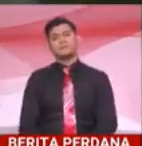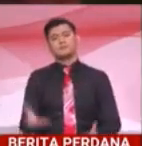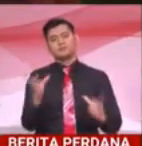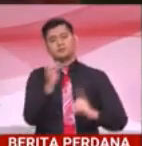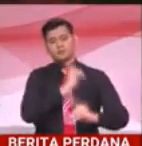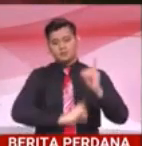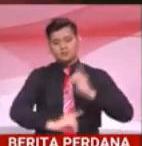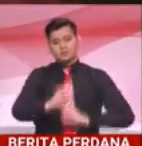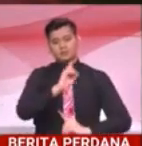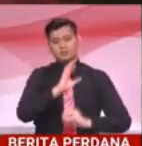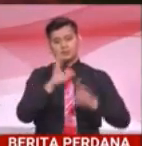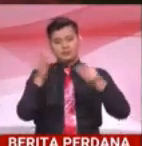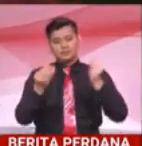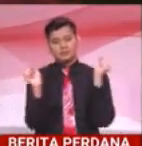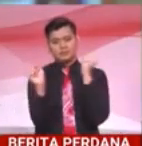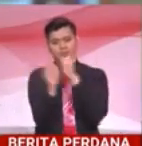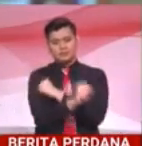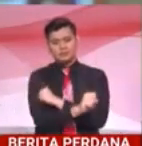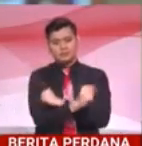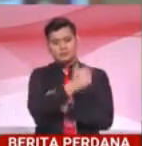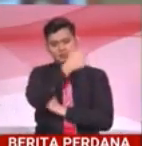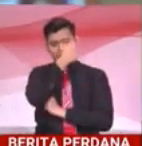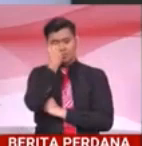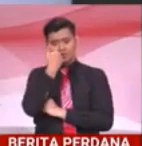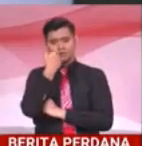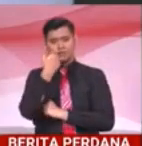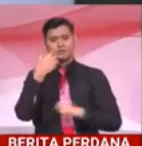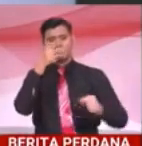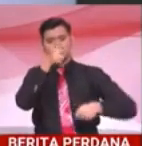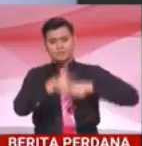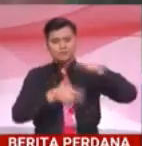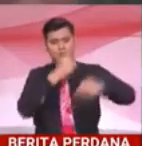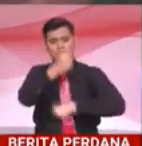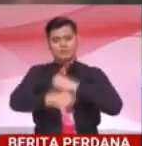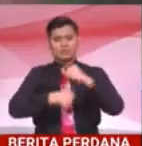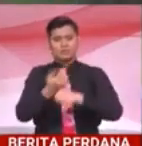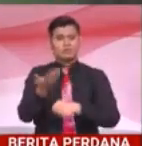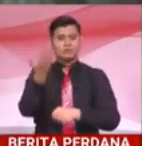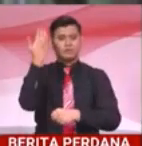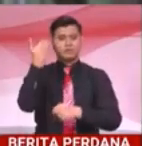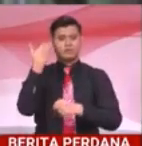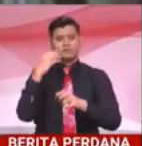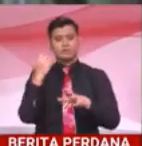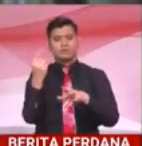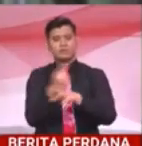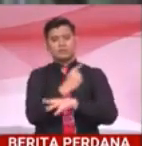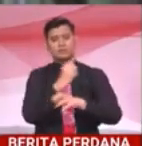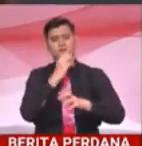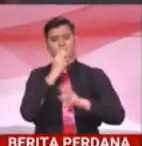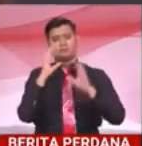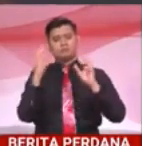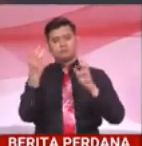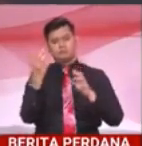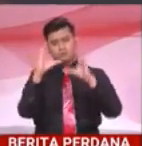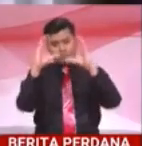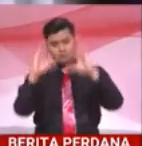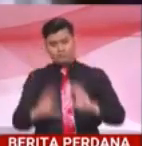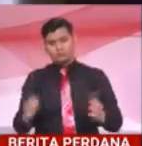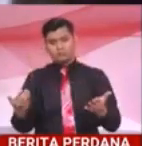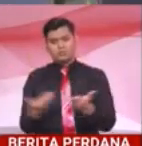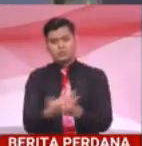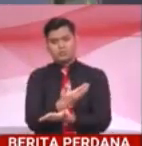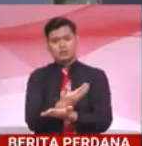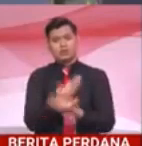cabaran tersendiri kepada kru produksi hanya sesi penggambarannya tahun lalu dilakukan dalam norma baharu pengaruhnya Suhaimi Allah